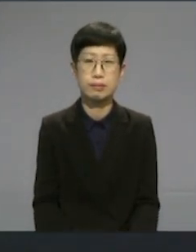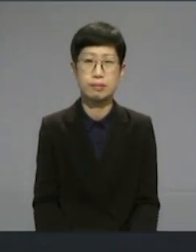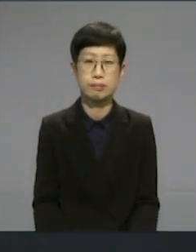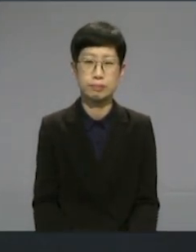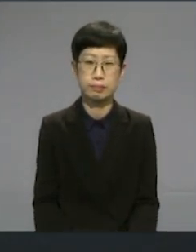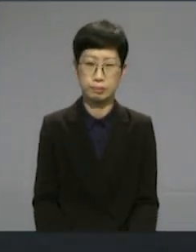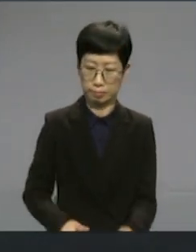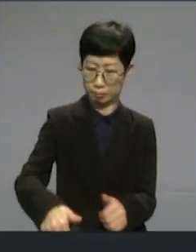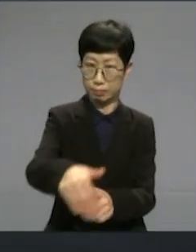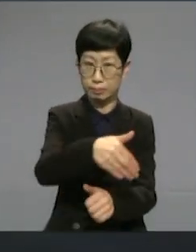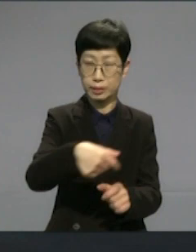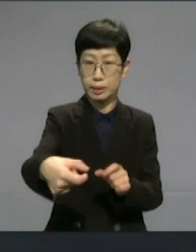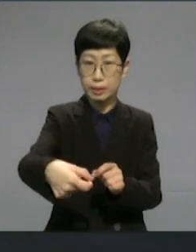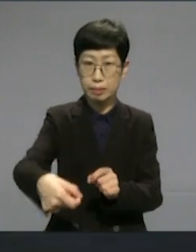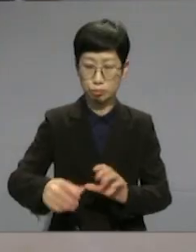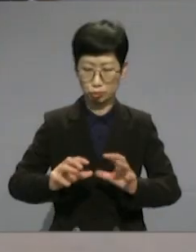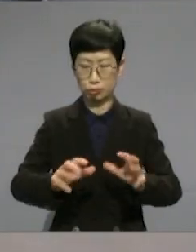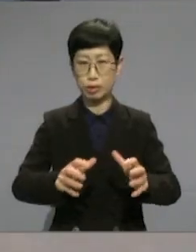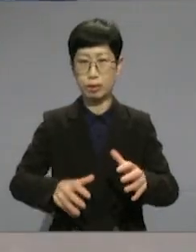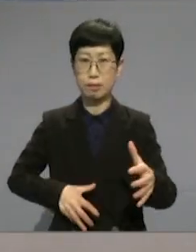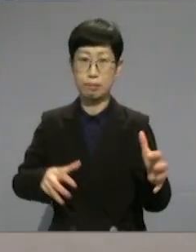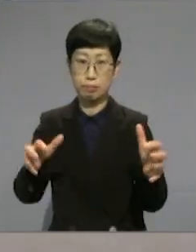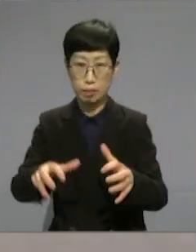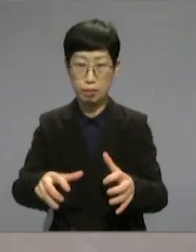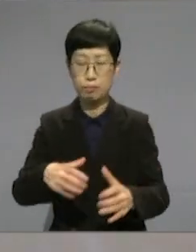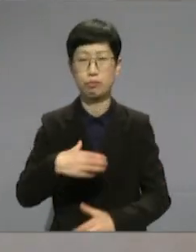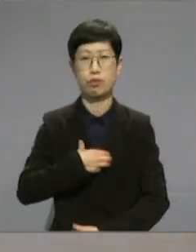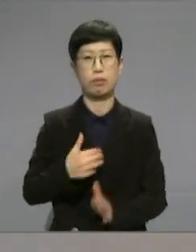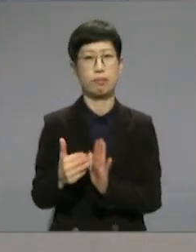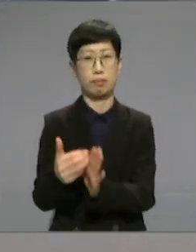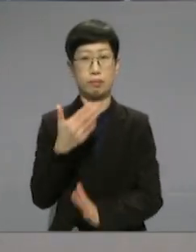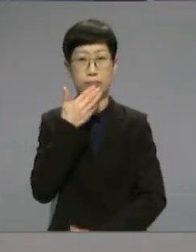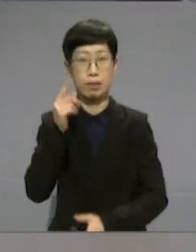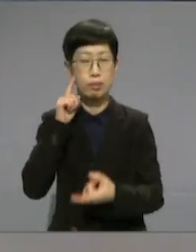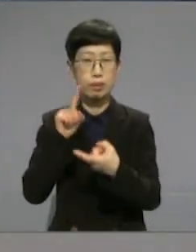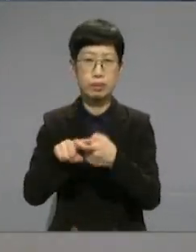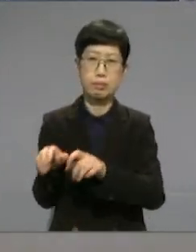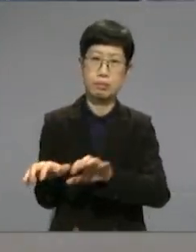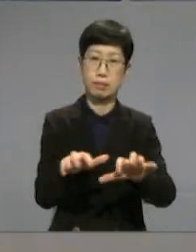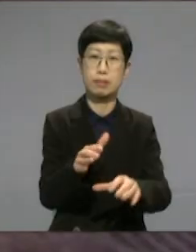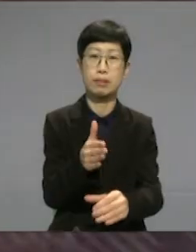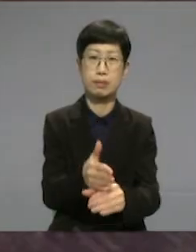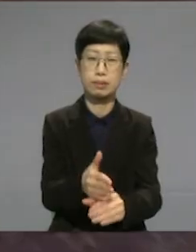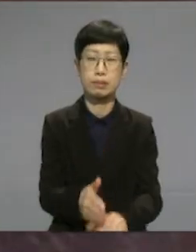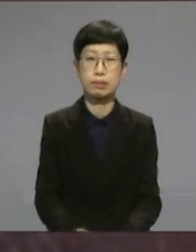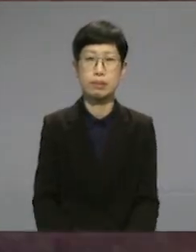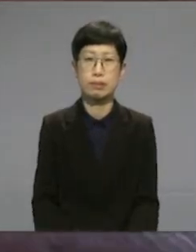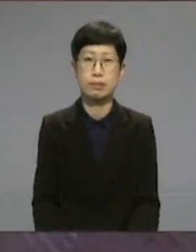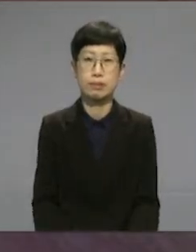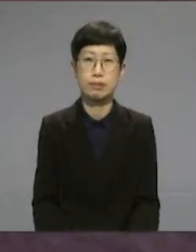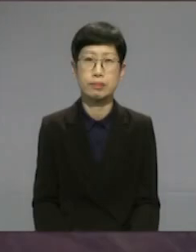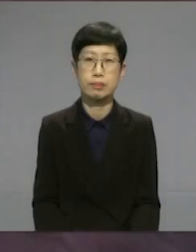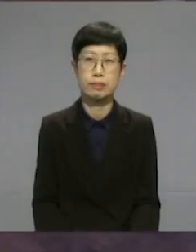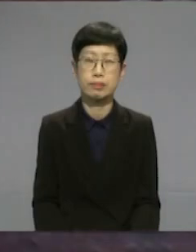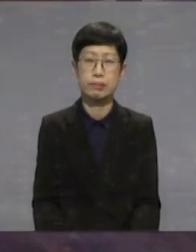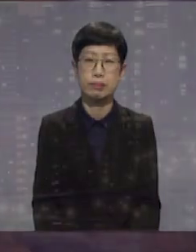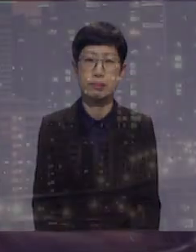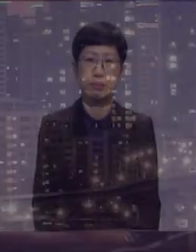인근 국가들이 협력을 통해 강의 위기를 막아낼 수 있을지 관심이 모아집니다 월드뉴스